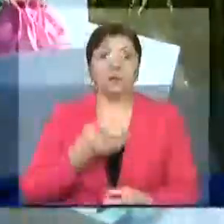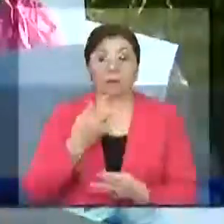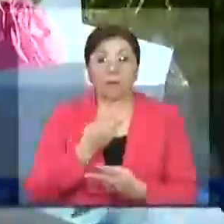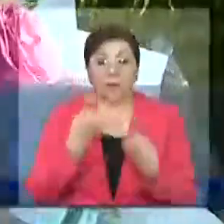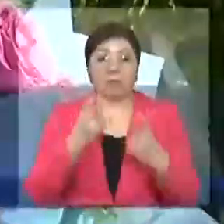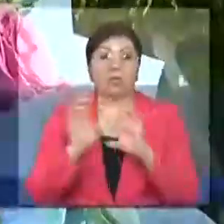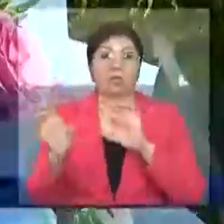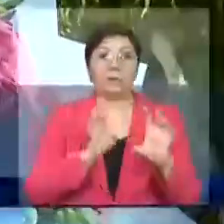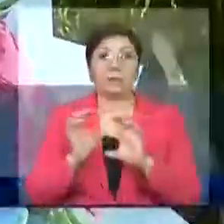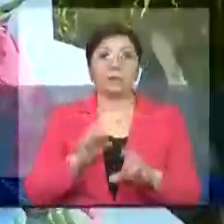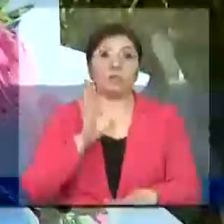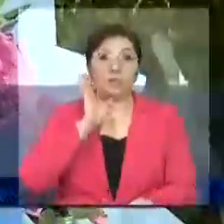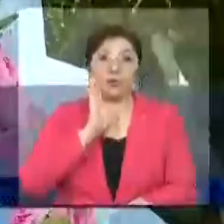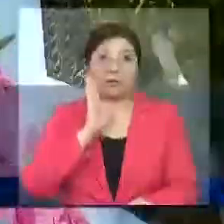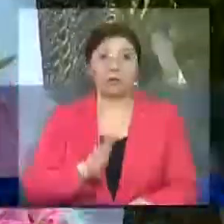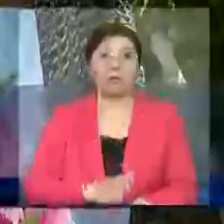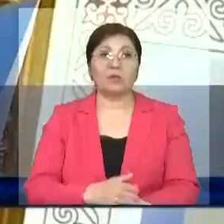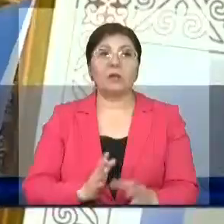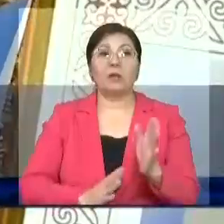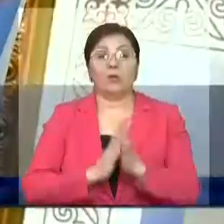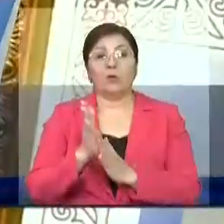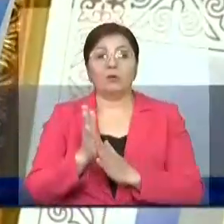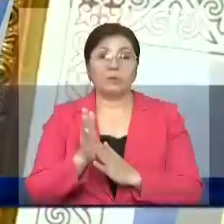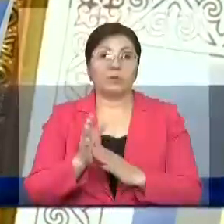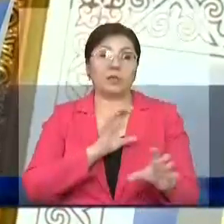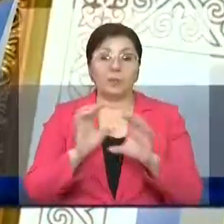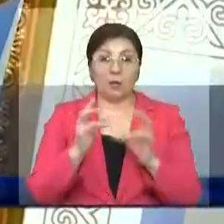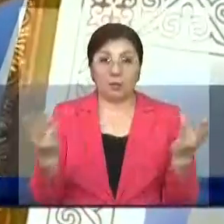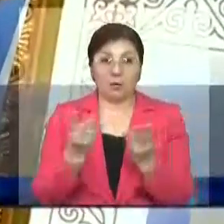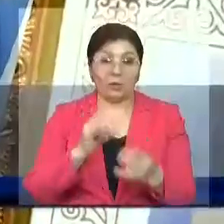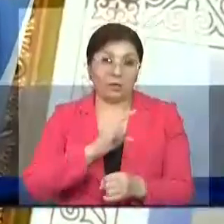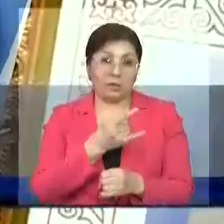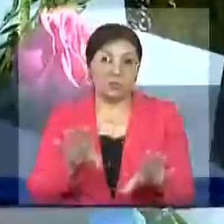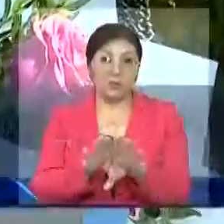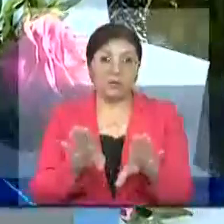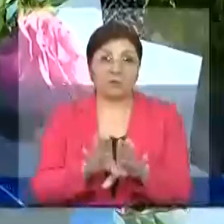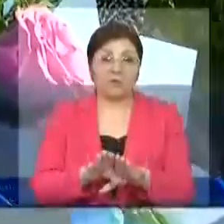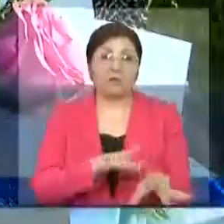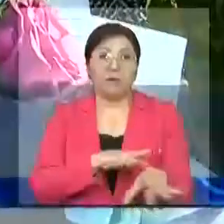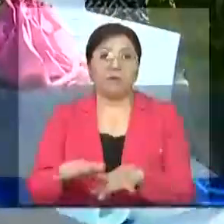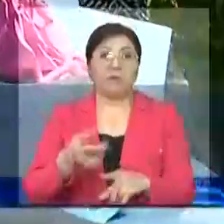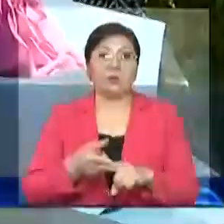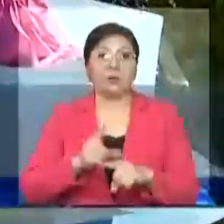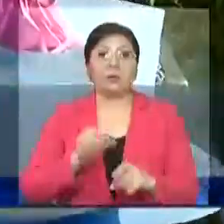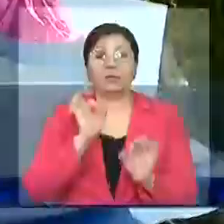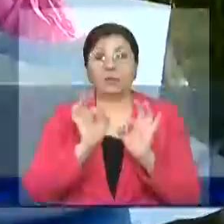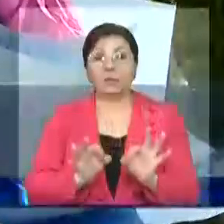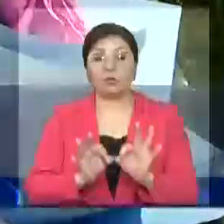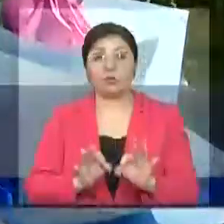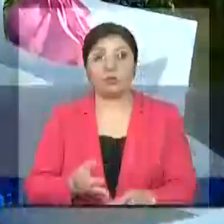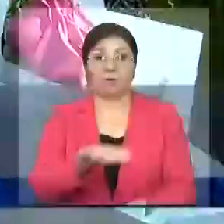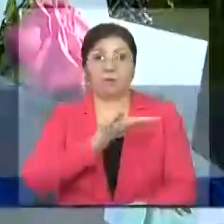беремін. Анау мынау енді көп өсімдік тірі жан сияқты ғой, онда бала сияқты күтуім керек. Акциялар өте орынды,